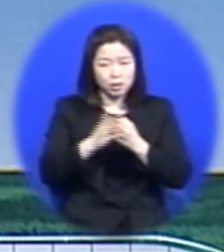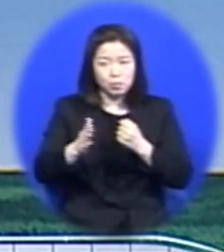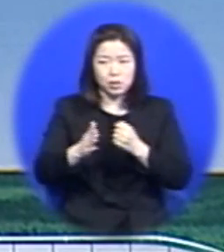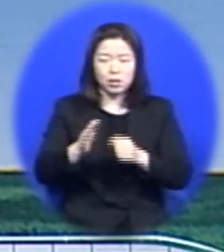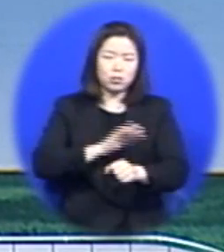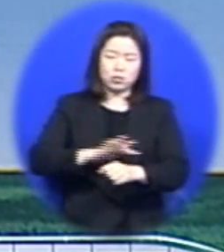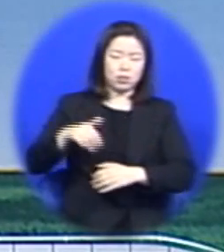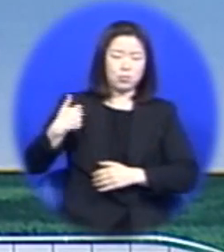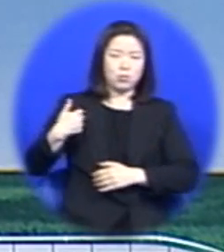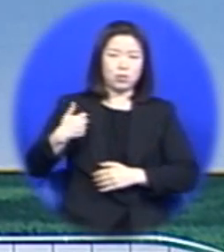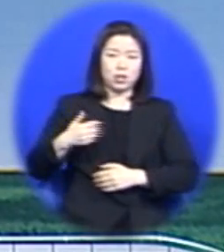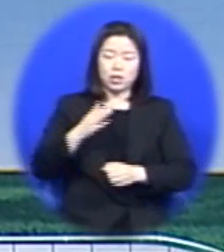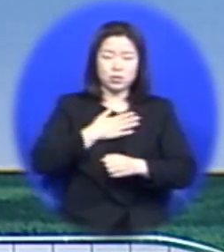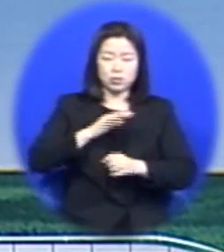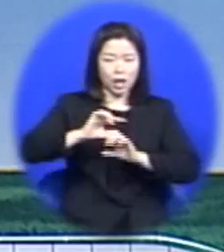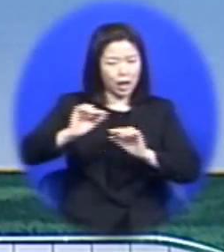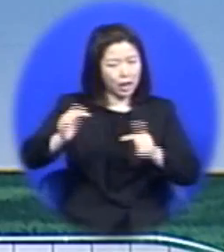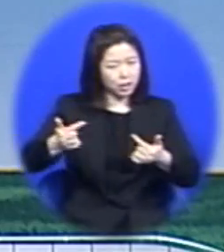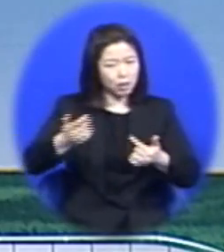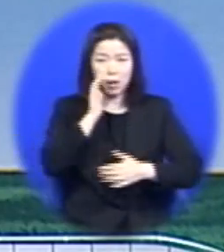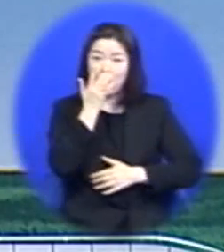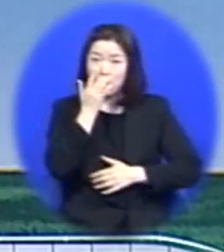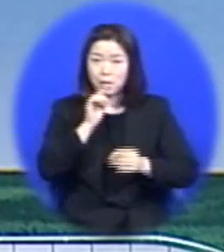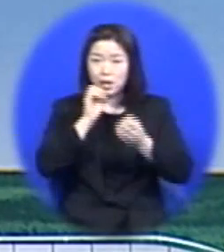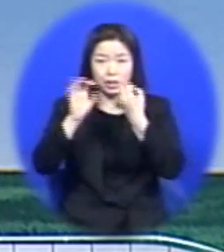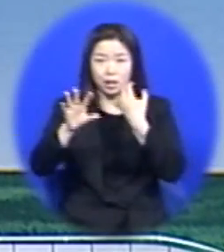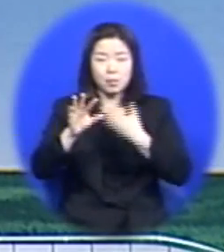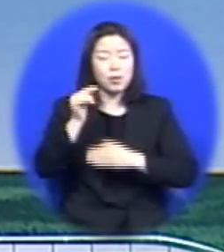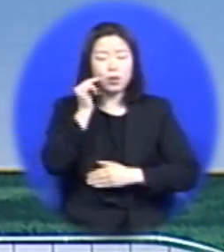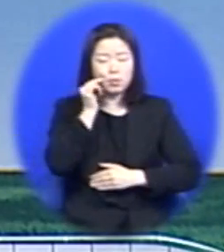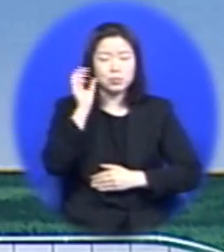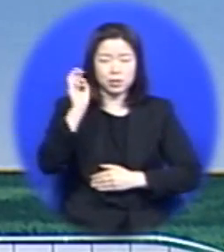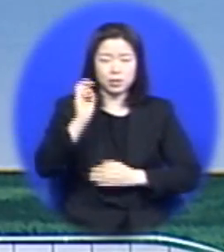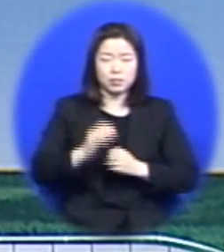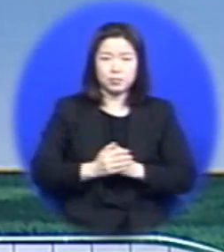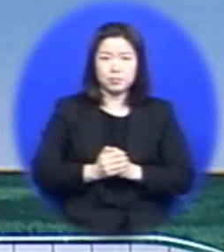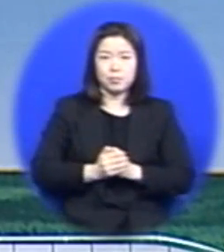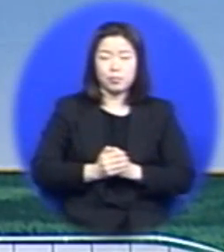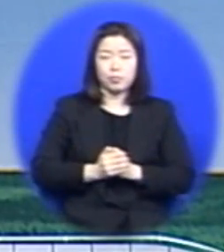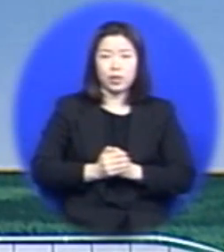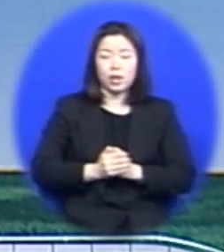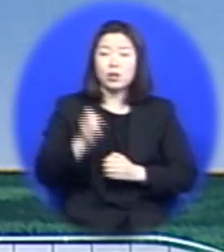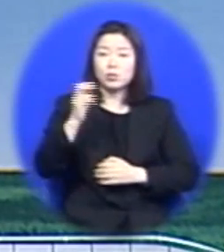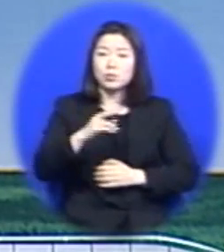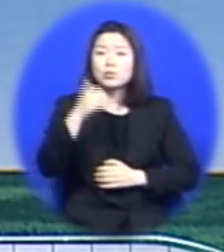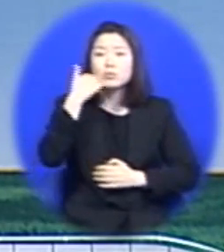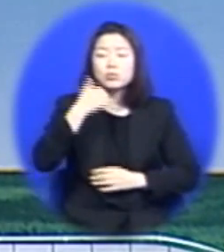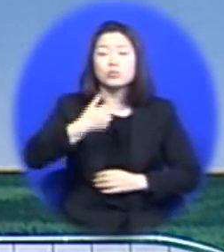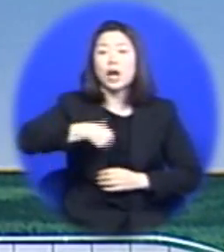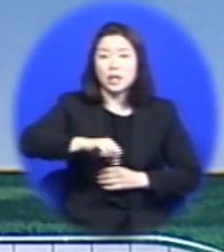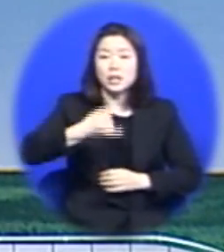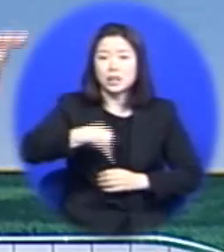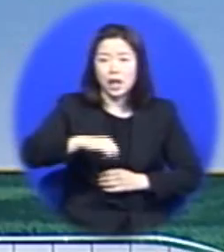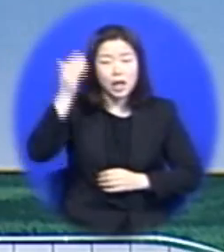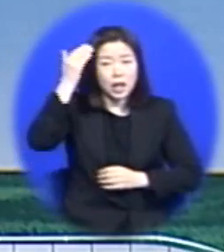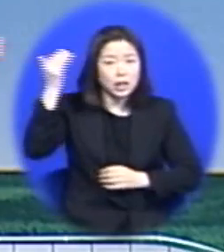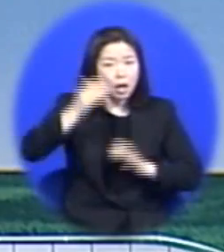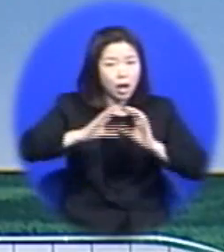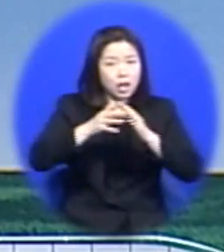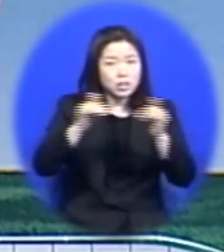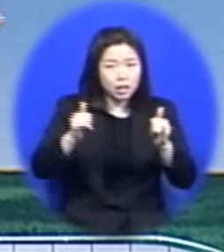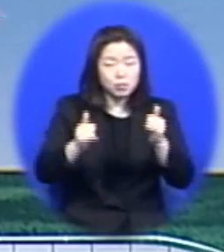모르겠습니다. 전 아닌가 봐요. 이런 말하는 분은 없을 거예요. 그런데 여러분, 누구 아들이냐 딸이냐 대한민국